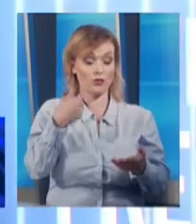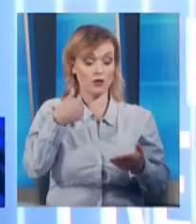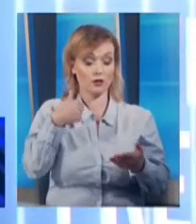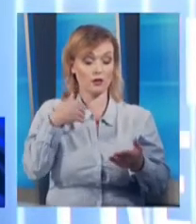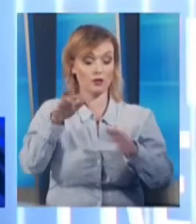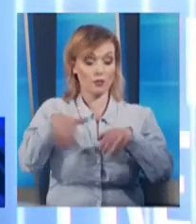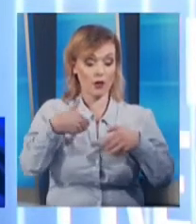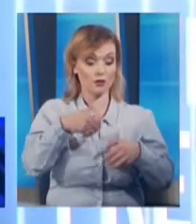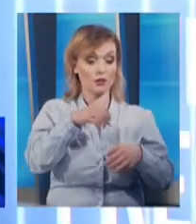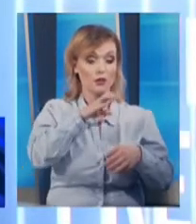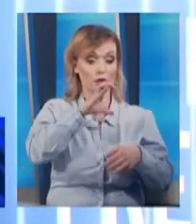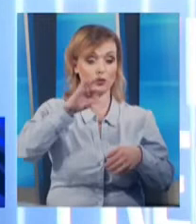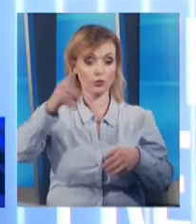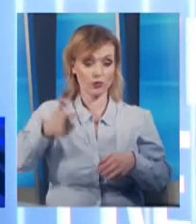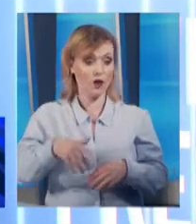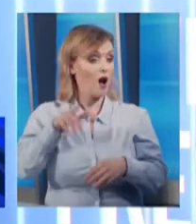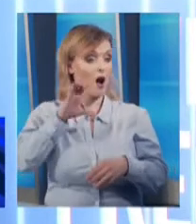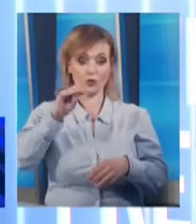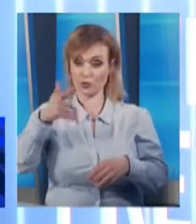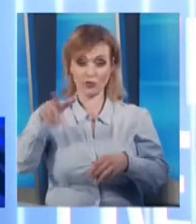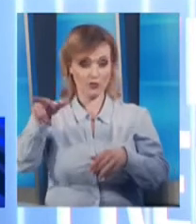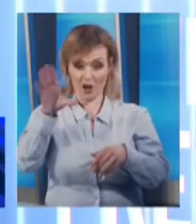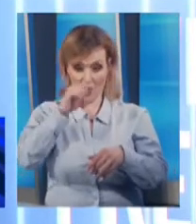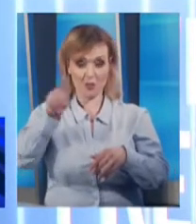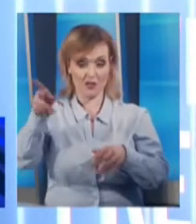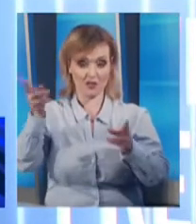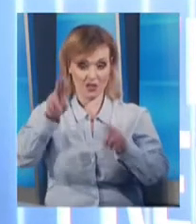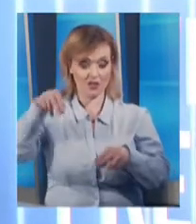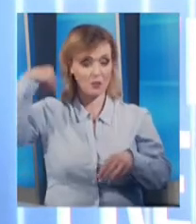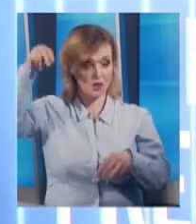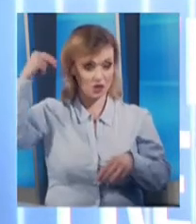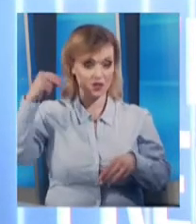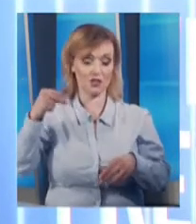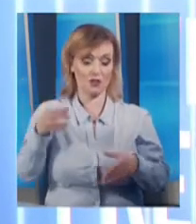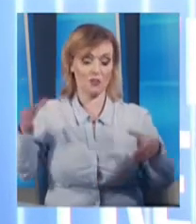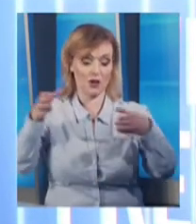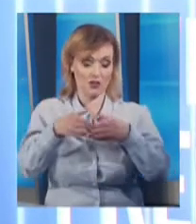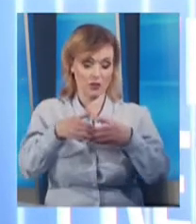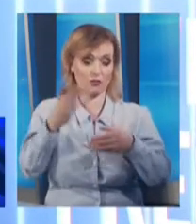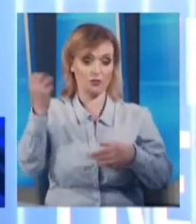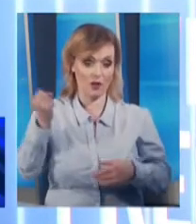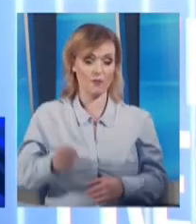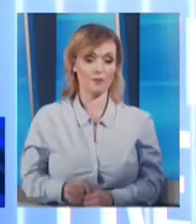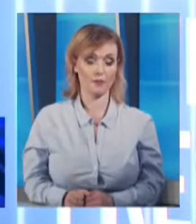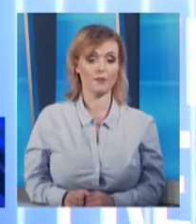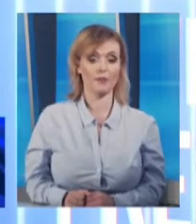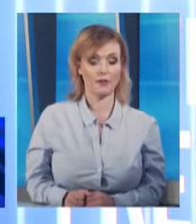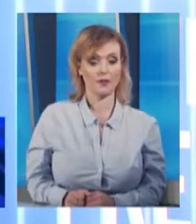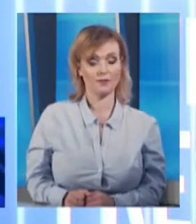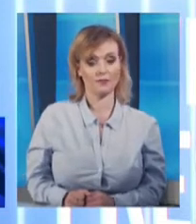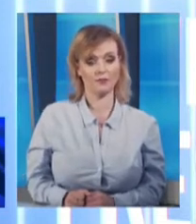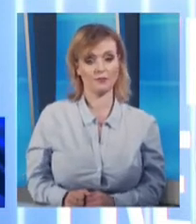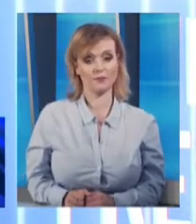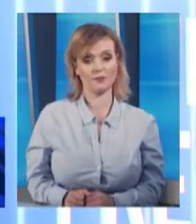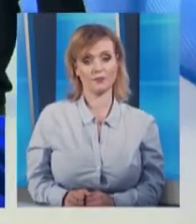fi președinte al partidului, chiar dacă da, cum este Marea Britanie. Am înțeles. Deci dumnealui este o candidatură. Dar decizia o ia forurile statutare ale